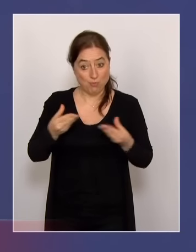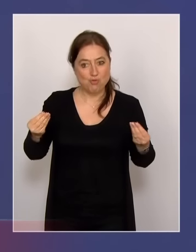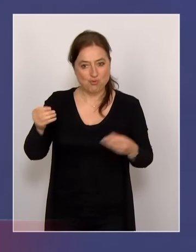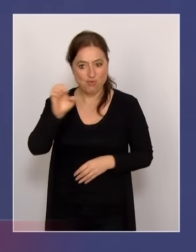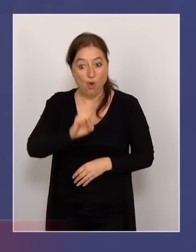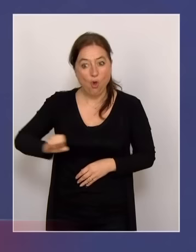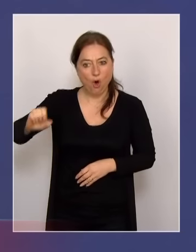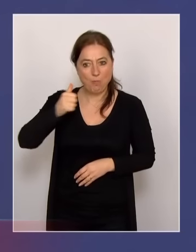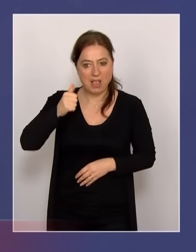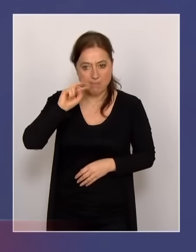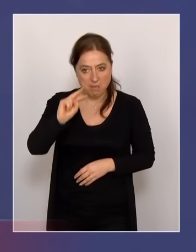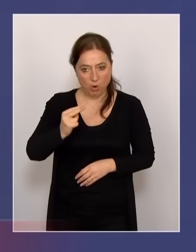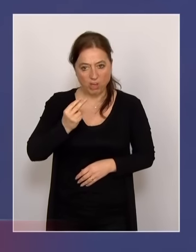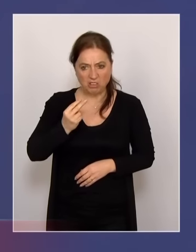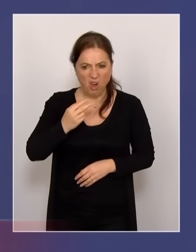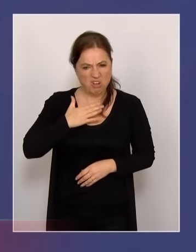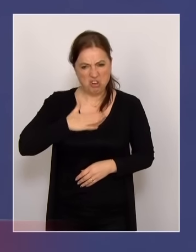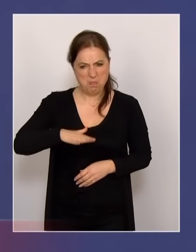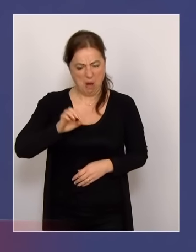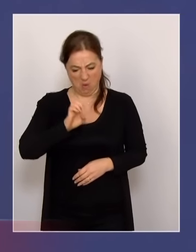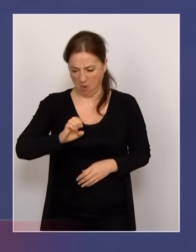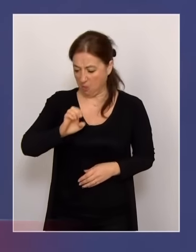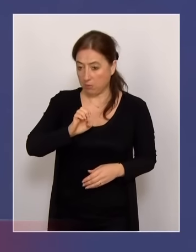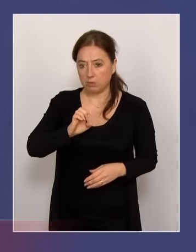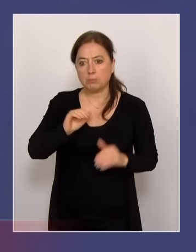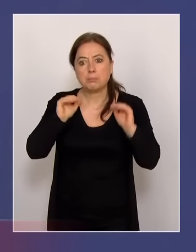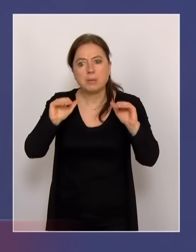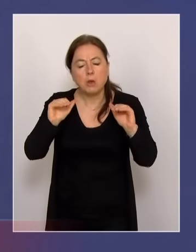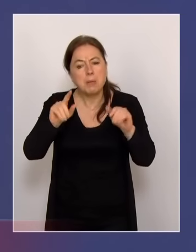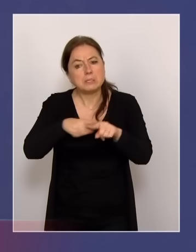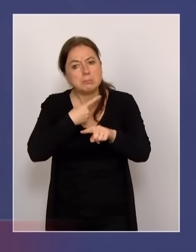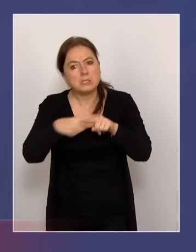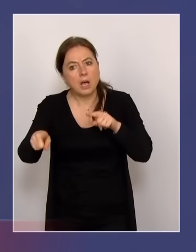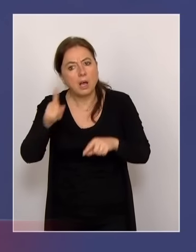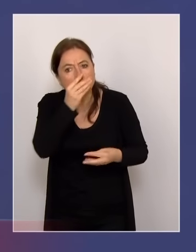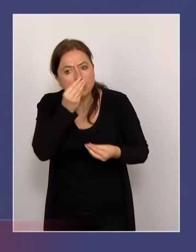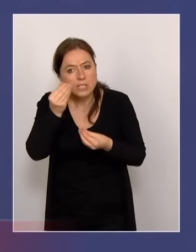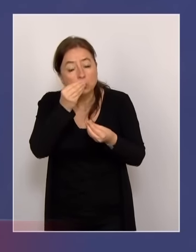Quand on voit tout ce qu'elle a fait et ce qu'on lui doit c'est étrange mais c'est ainsi.